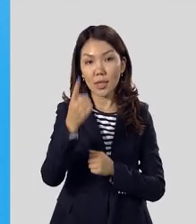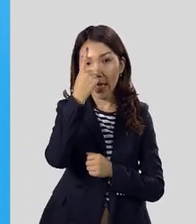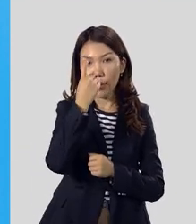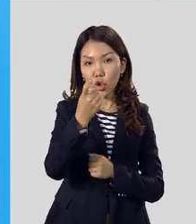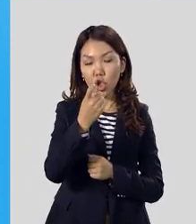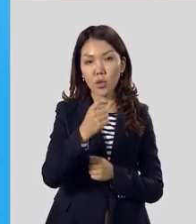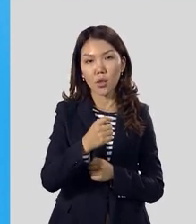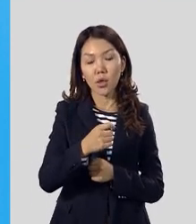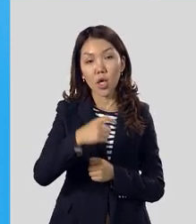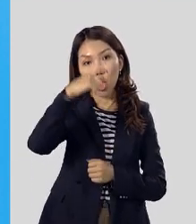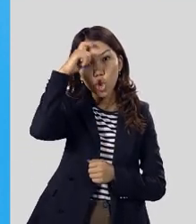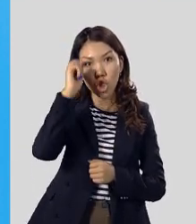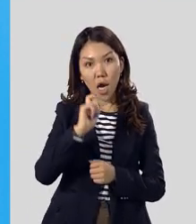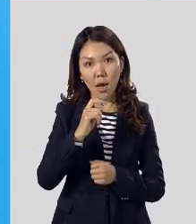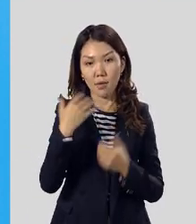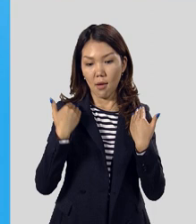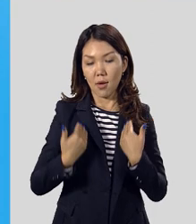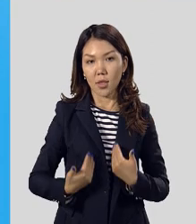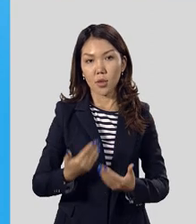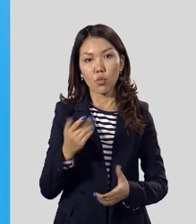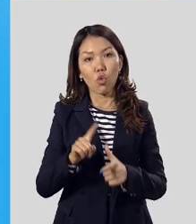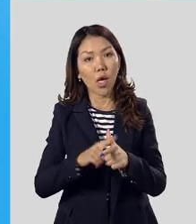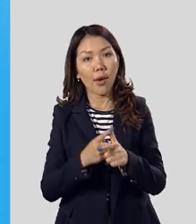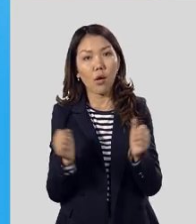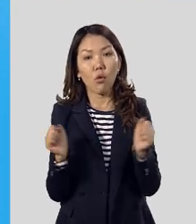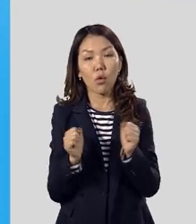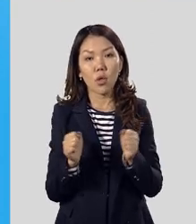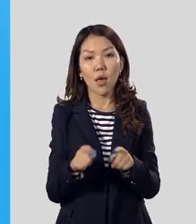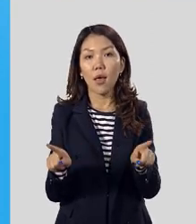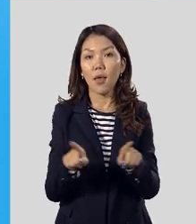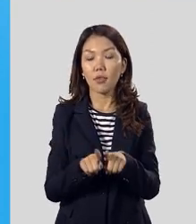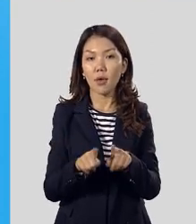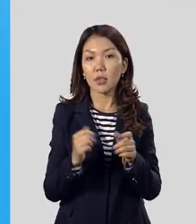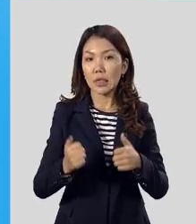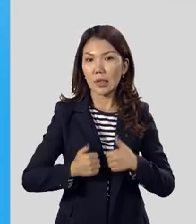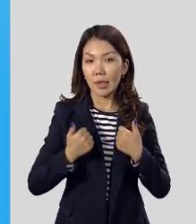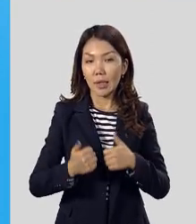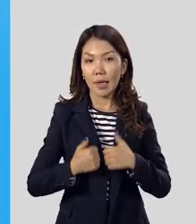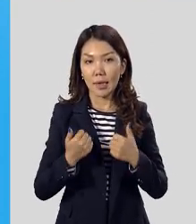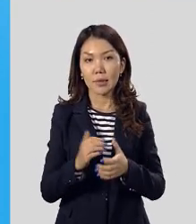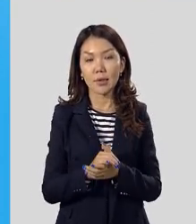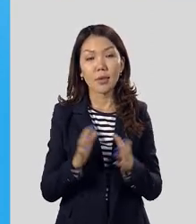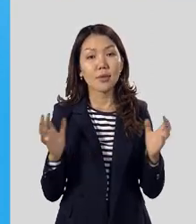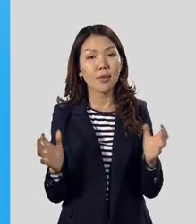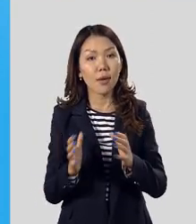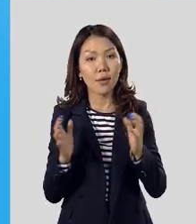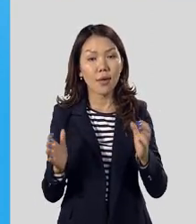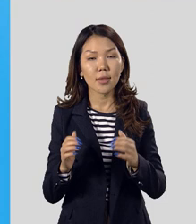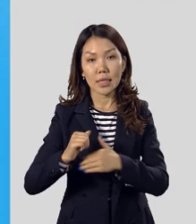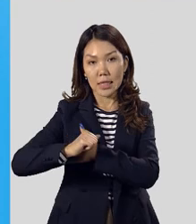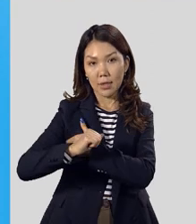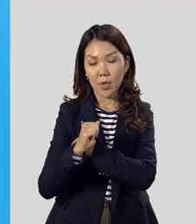сообщает, жарко организму или холодно, а также принимает меры, стараясь сохранить температуру